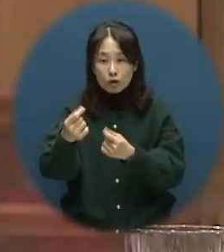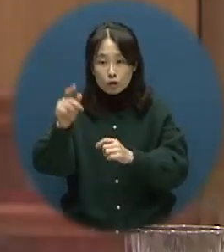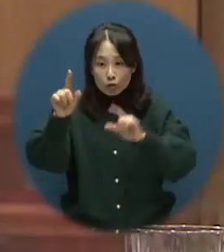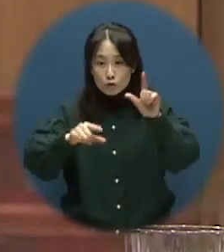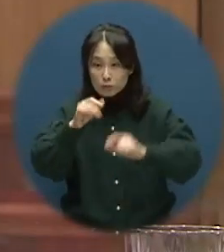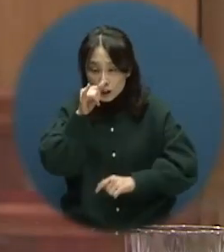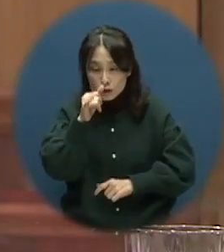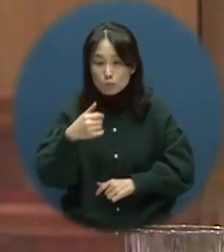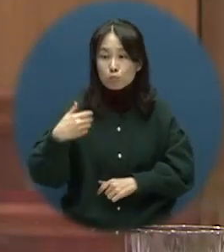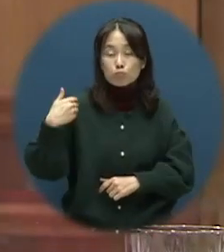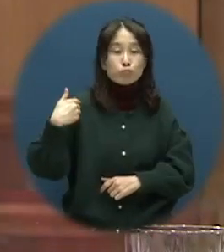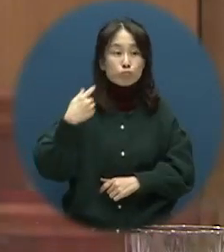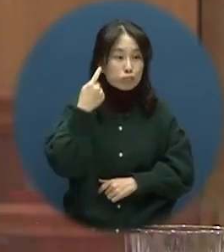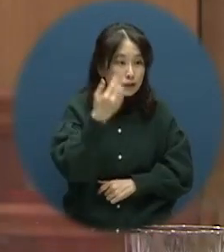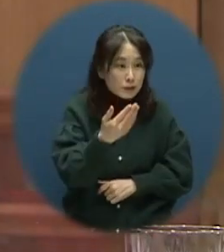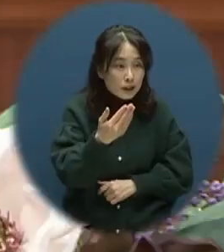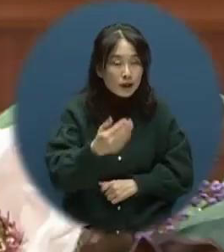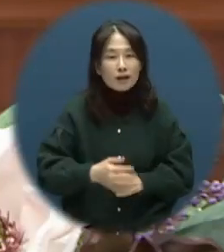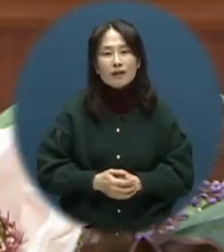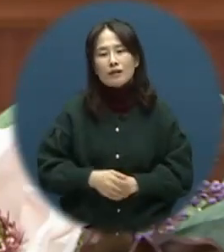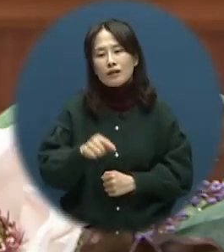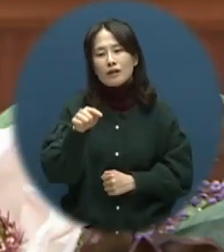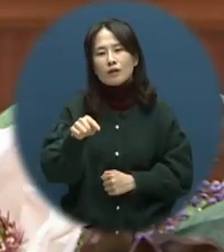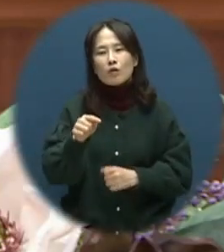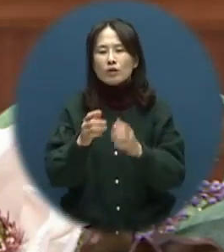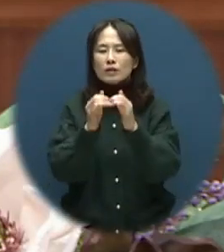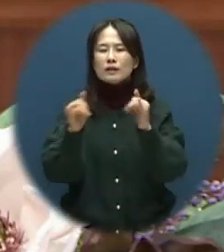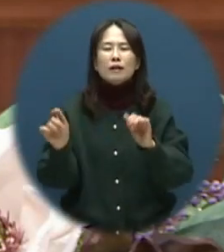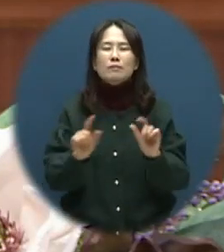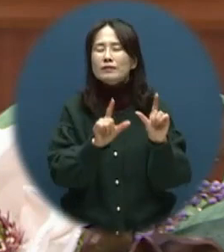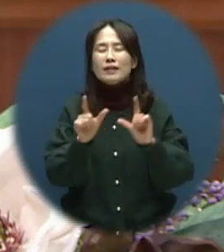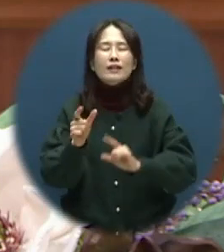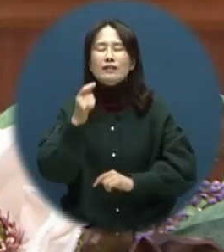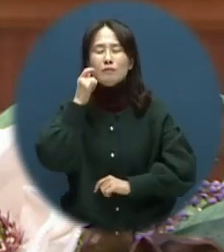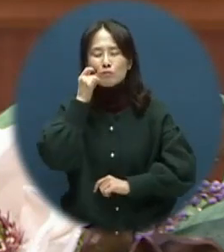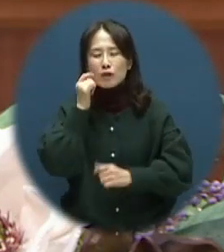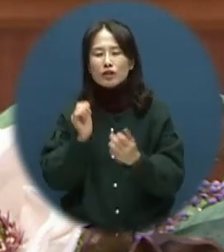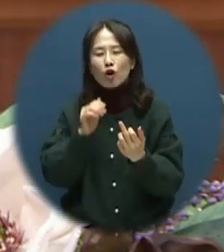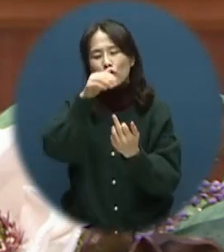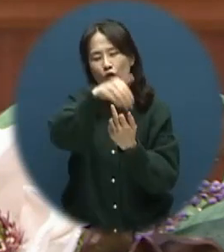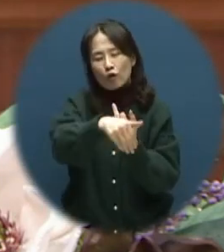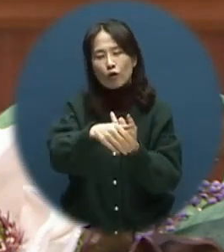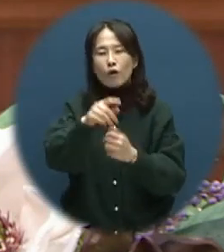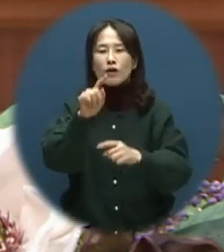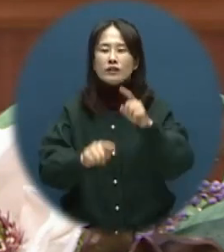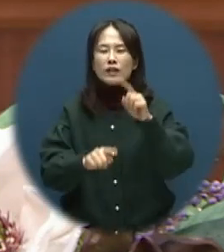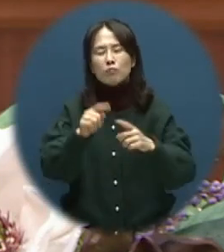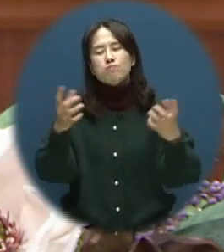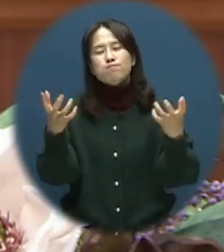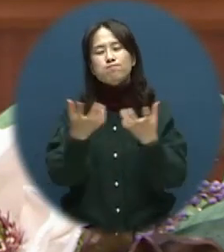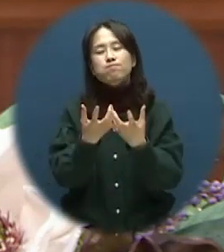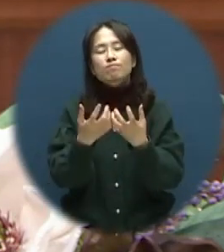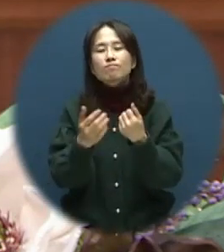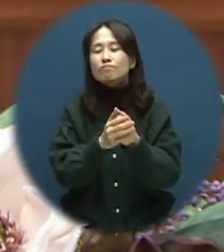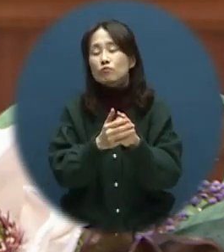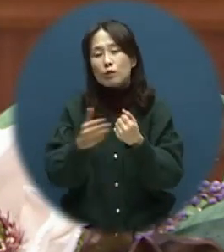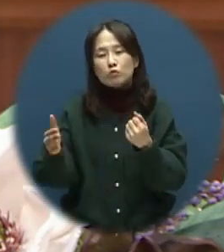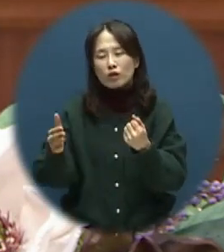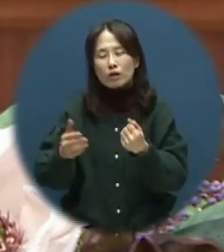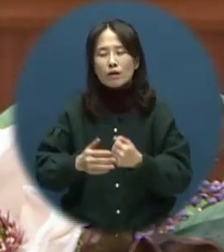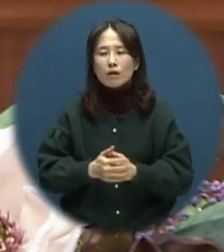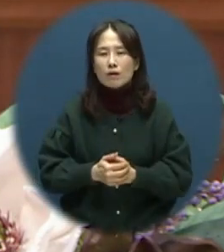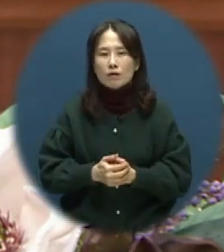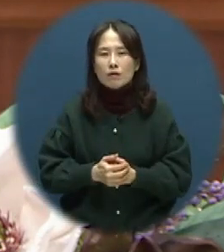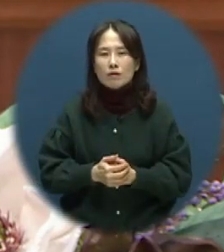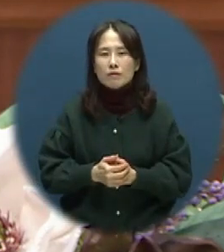모르고 계셨어요? 그러니까 거기에 사람이 안 사는 언덕이다 보니까 나무가 많고 이제 아는 사람이 한두 분 있었어요. 근데 그분들 그럼